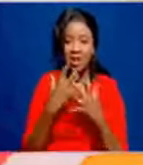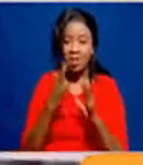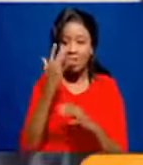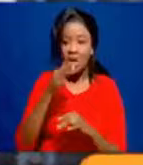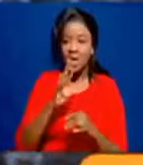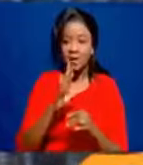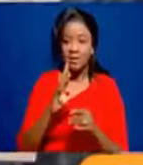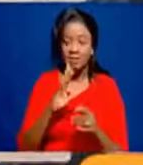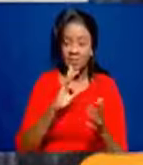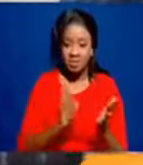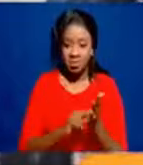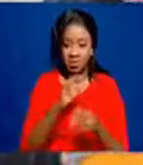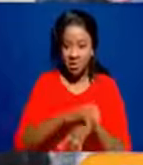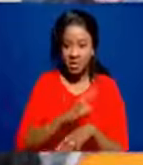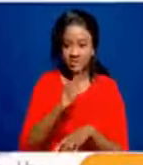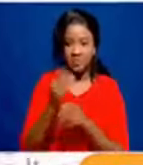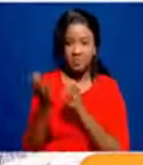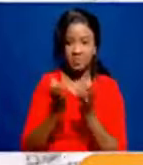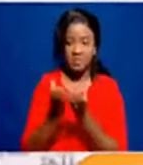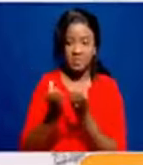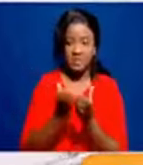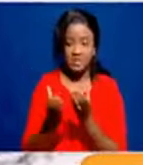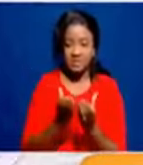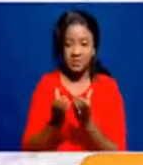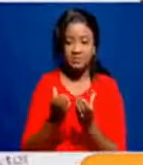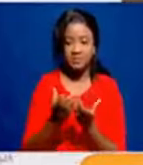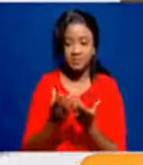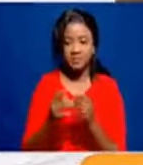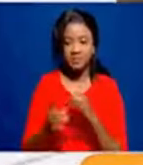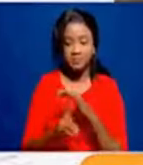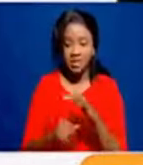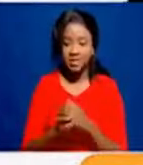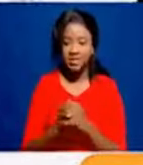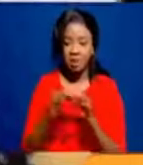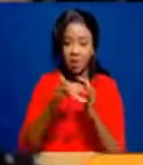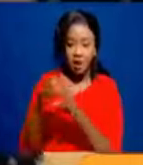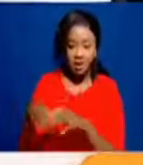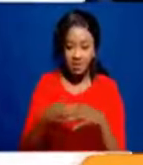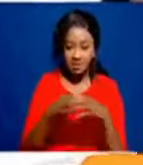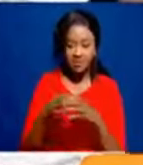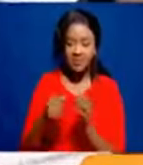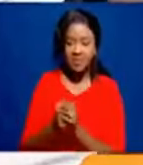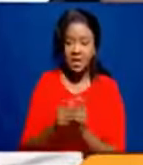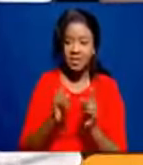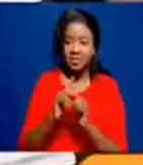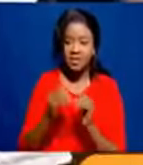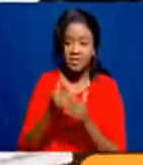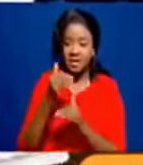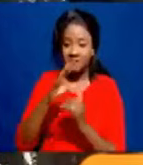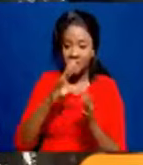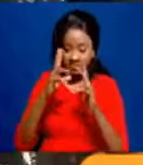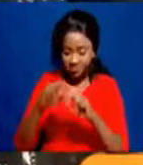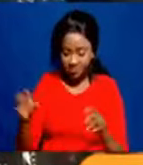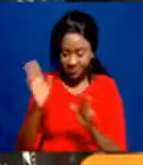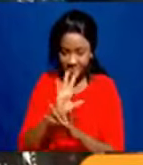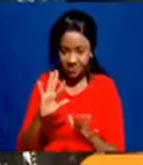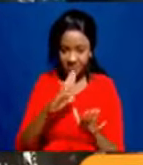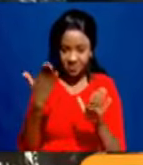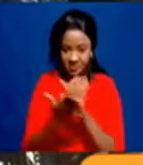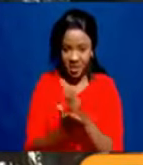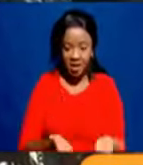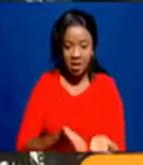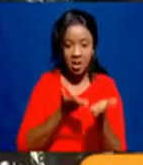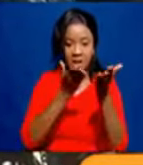uliripotiwa na Wizara ya Biashara na Ushirika. Baada ya uchunguzi kukamilika, faili ya uchunguzi ilitumwa kwa afisi ya mashtaka ya